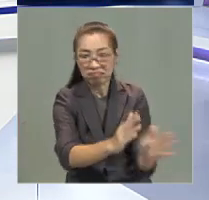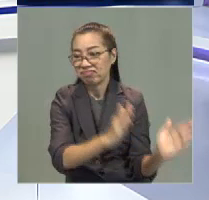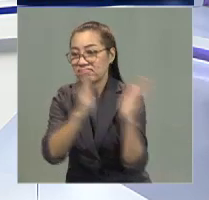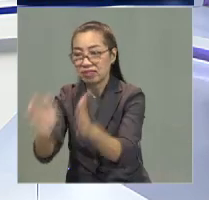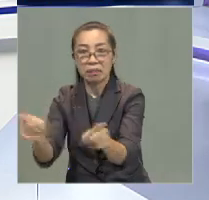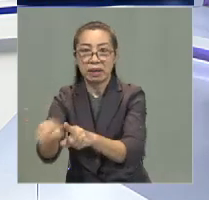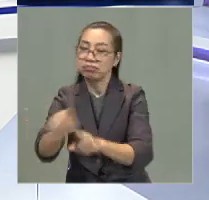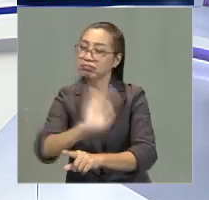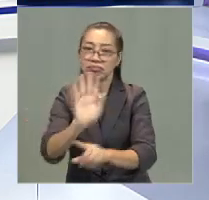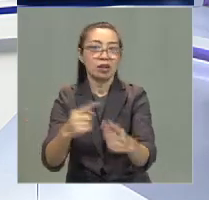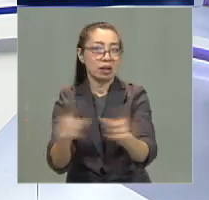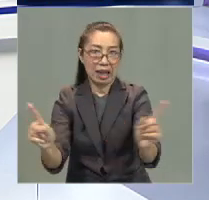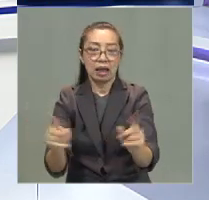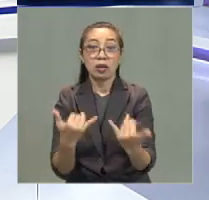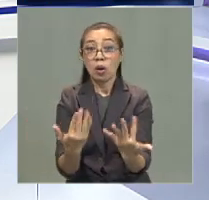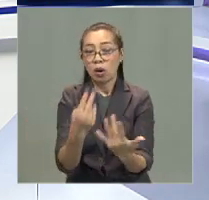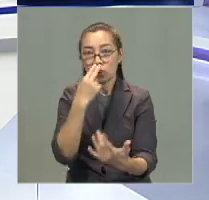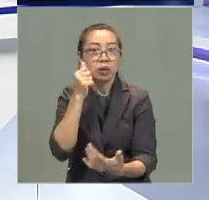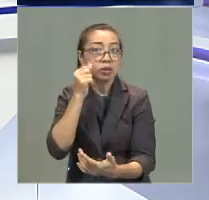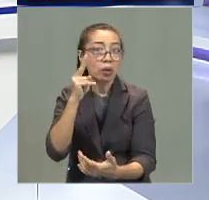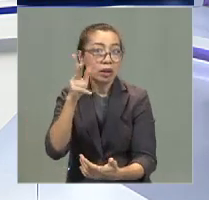ก็เหมือนกันจะให้ที่นี่แก้ปัญหาเหมือนที่ดีก็ไม่ได้เดี๋ยวรอดูสัก2-3วันหลังจากนี้น่าจะมีการแก้ไขปัญหาที่ชัดเจนมากยิ่งขึ้น